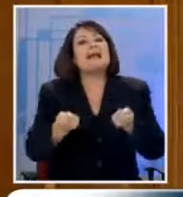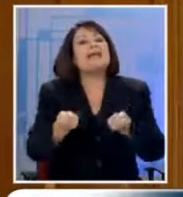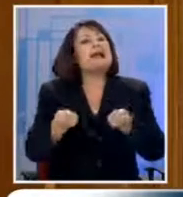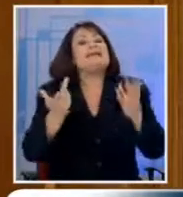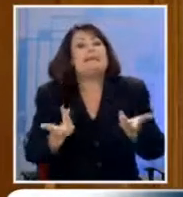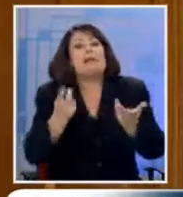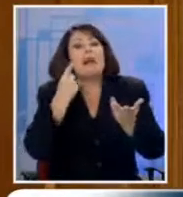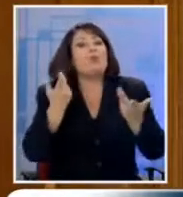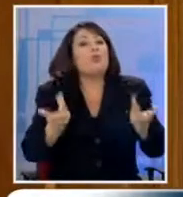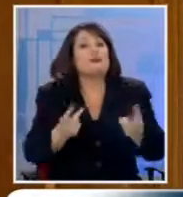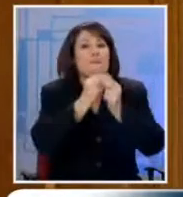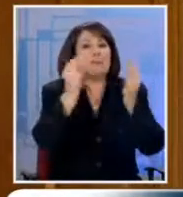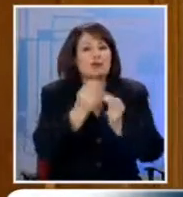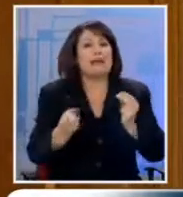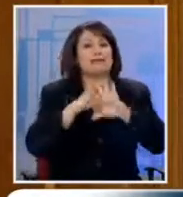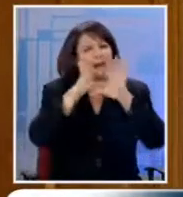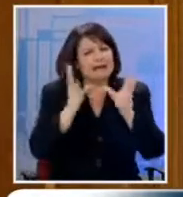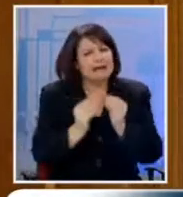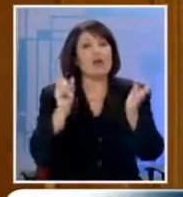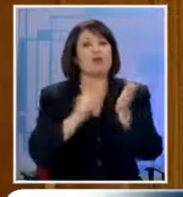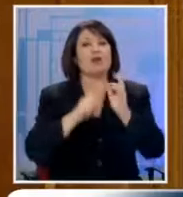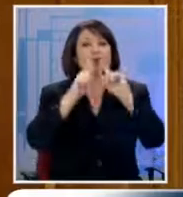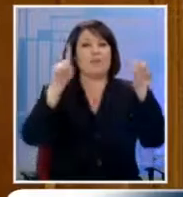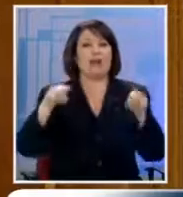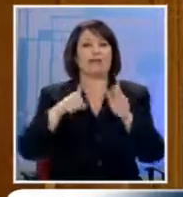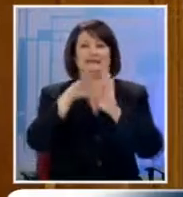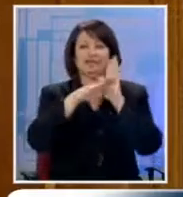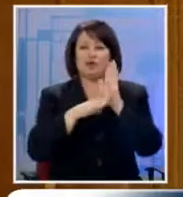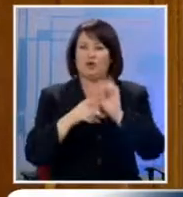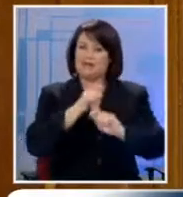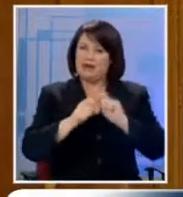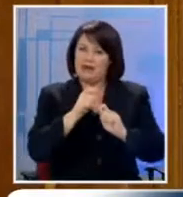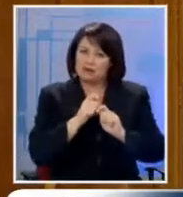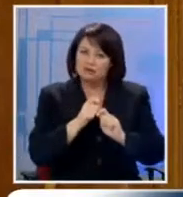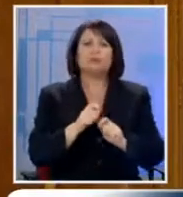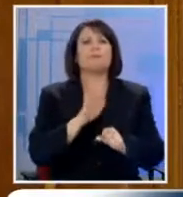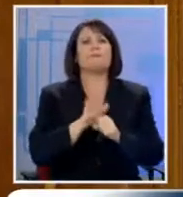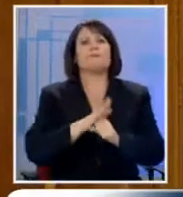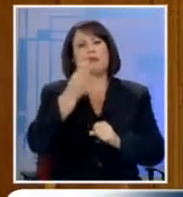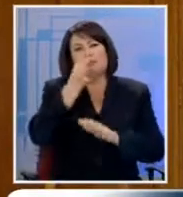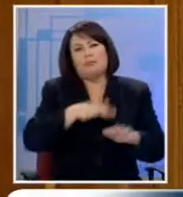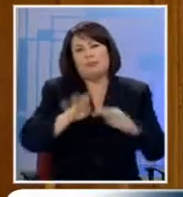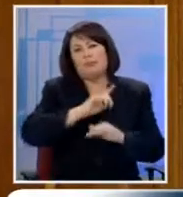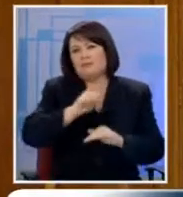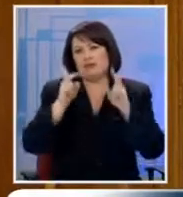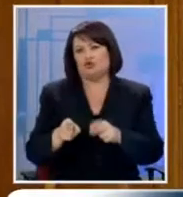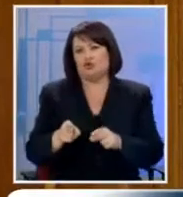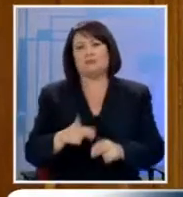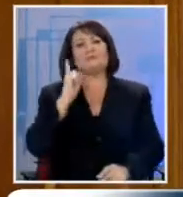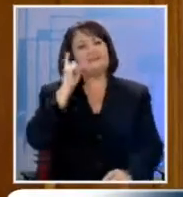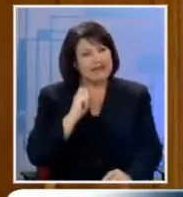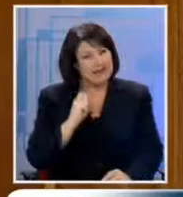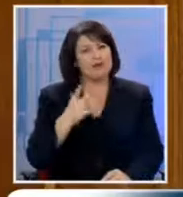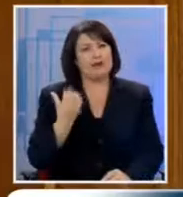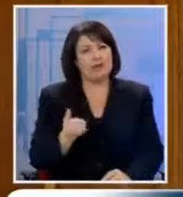θεσμοθέτηση αποτελεσματικού, σύγχρονου, ενιαίου νομικού πλαισίου που θα ελαχιστοποιεί τις δυνατότητες διαφθοράς. Γνωρίζουμε ότι